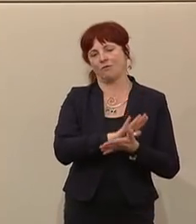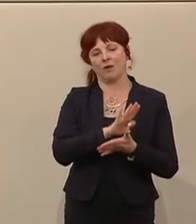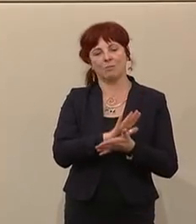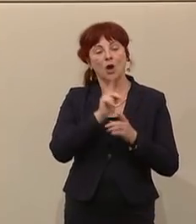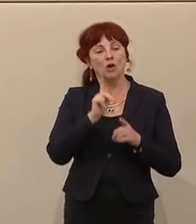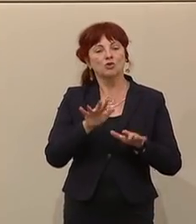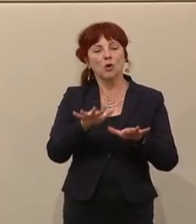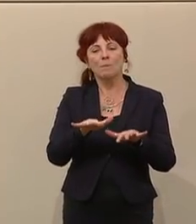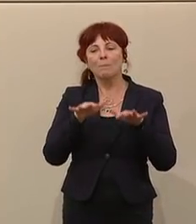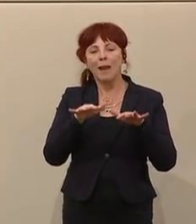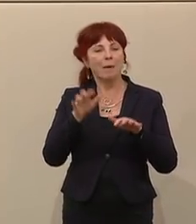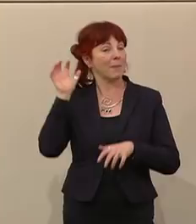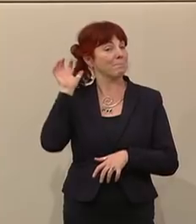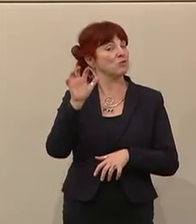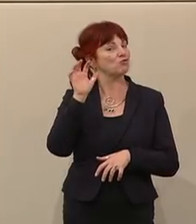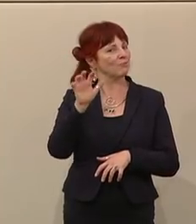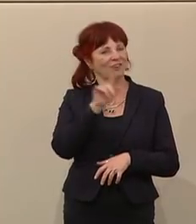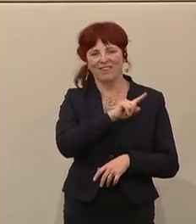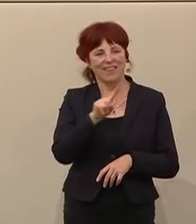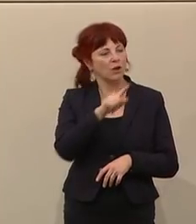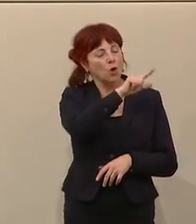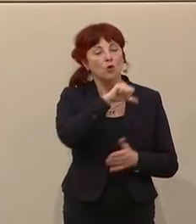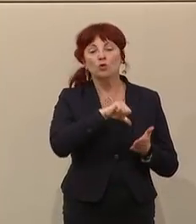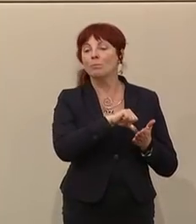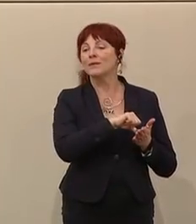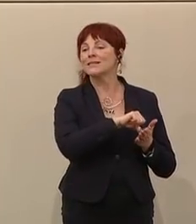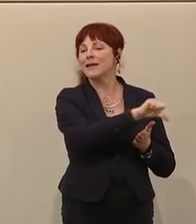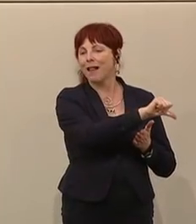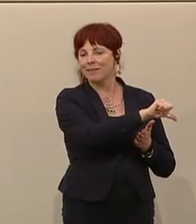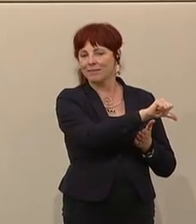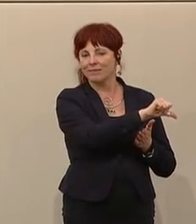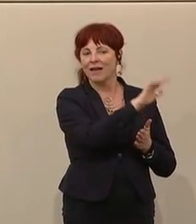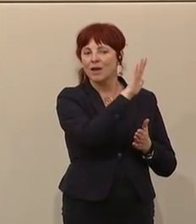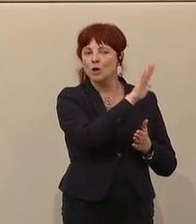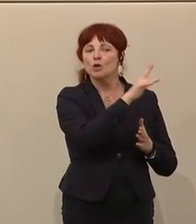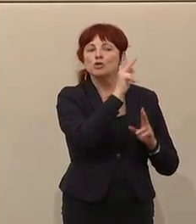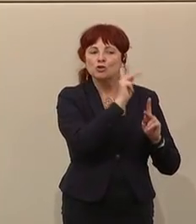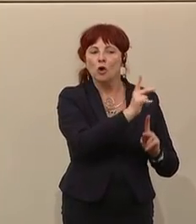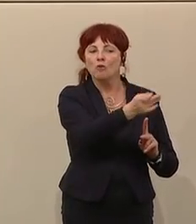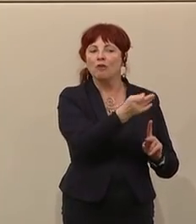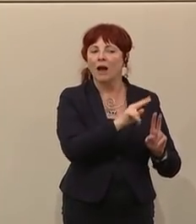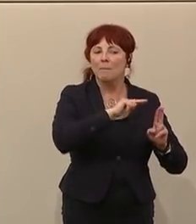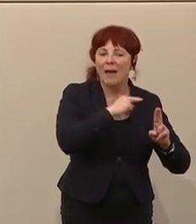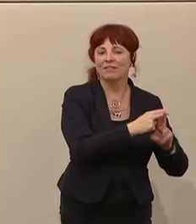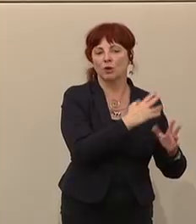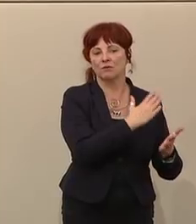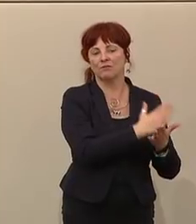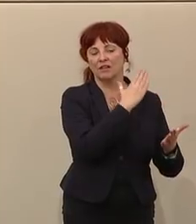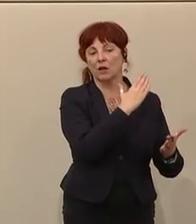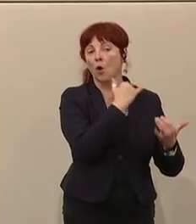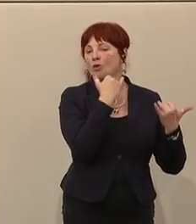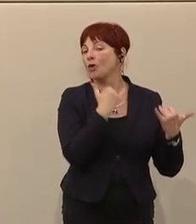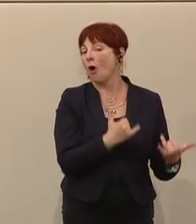das Parlament zu beschimpfen. Sie sind bezahlt und bestimmt, hier Antworten auf Fragen zu geben. Und die sind Sie